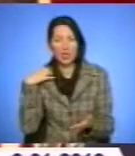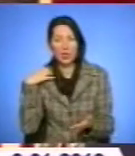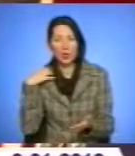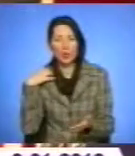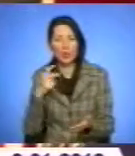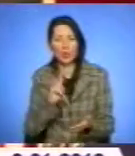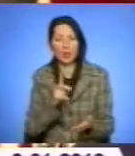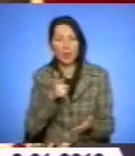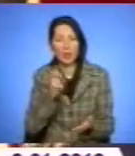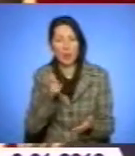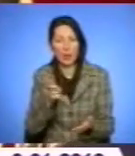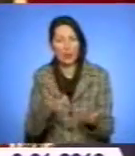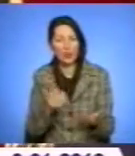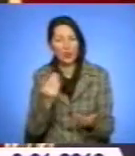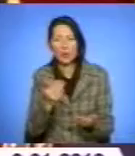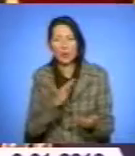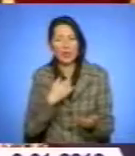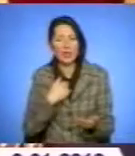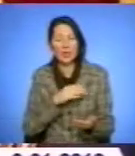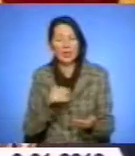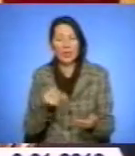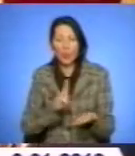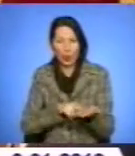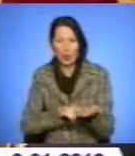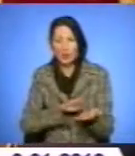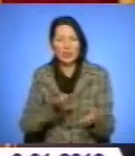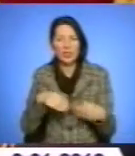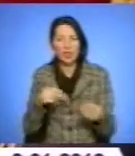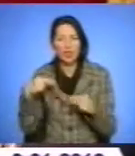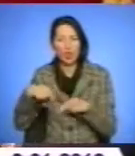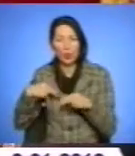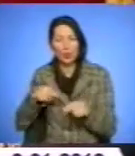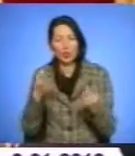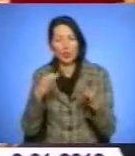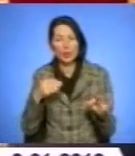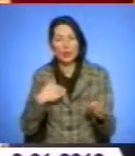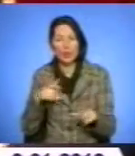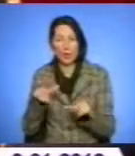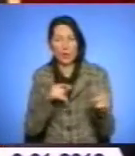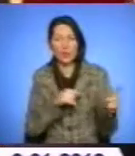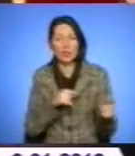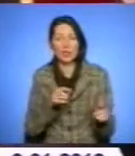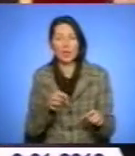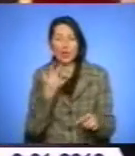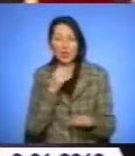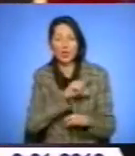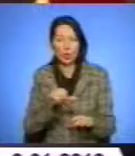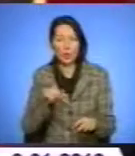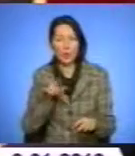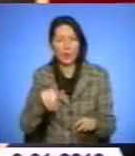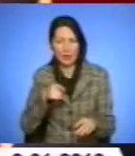КГБ, що якщо ви мене не приписуєте, не даєте роботи, дозвольте мені виїхати на міграцію. Після цього вони дали